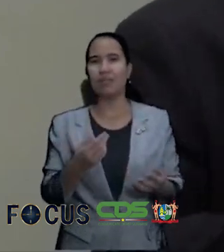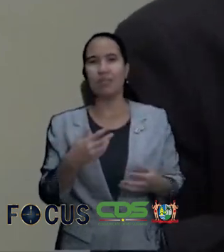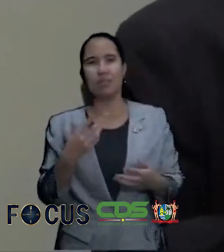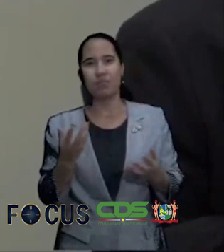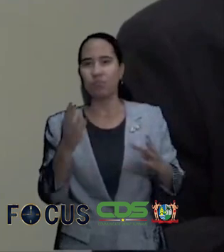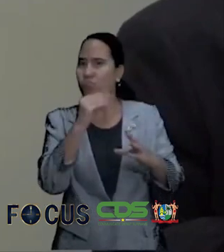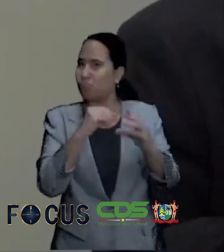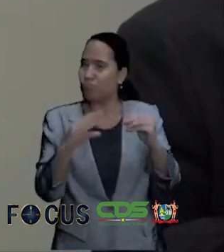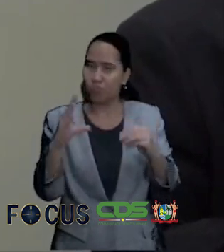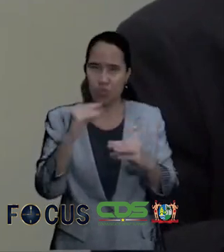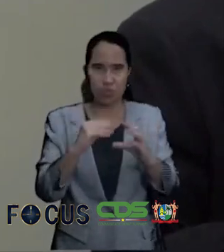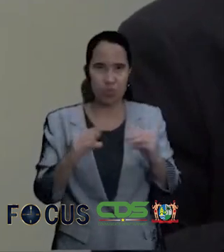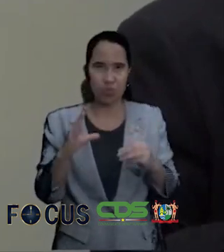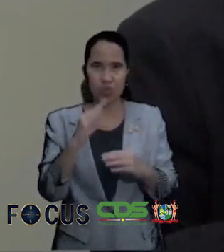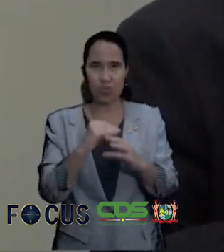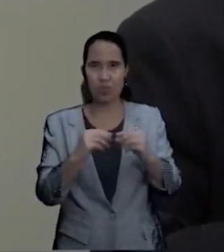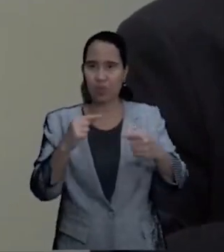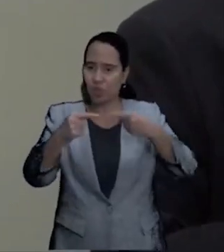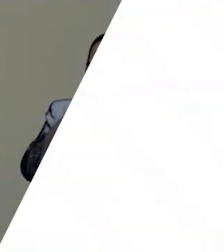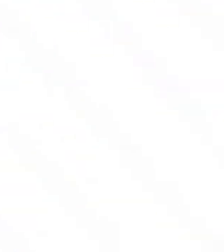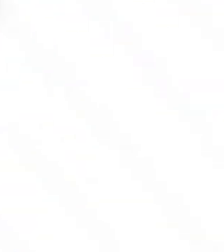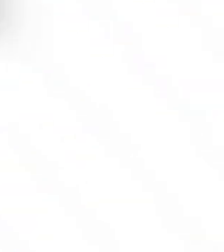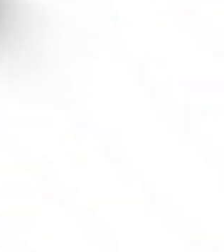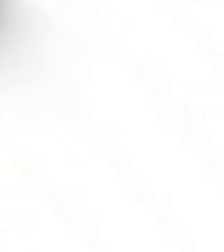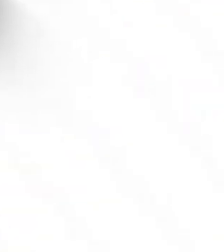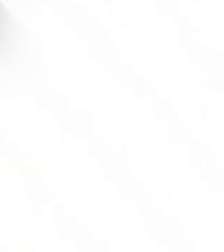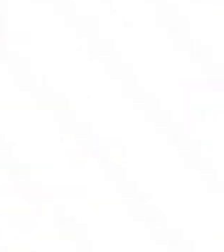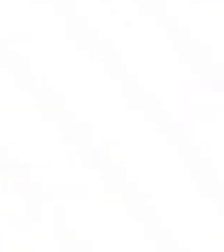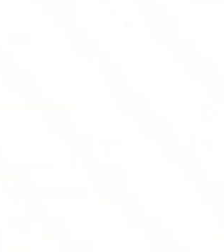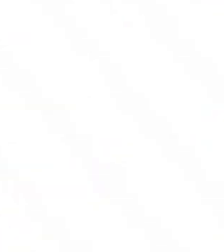elk één van de aanbevelingen.